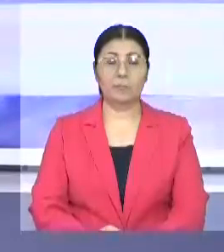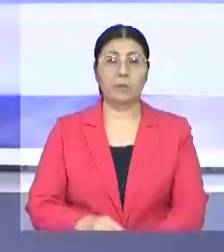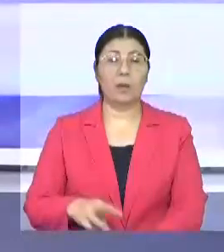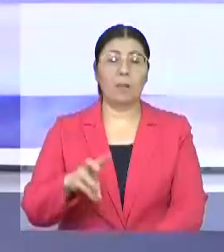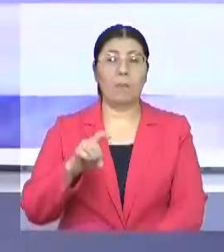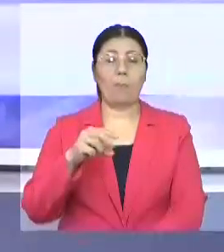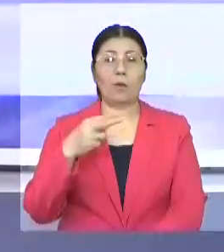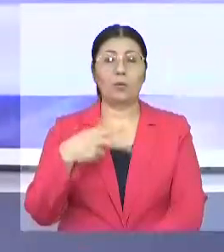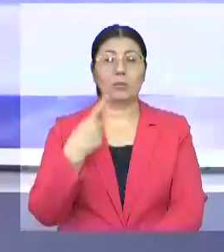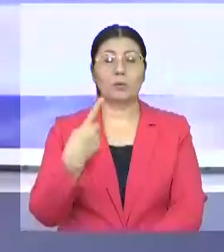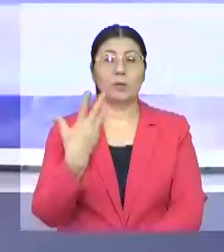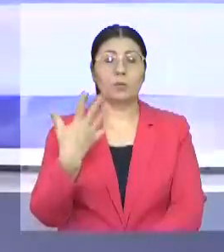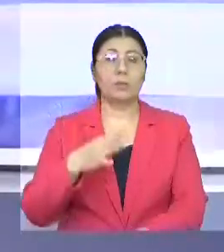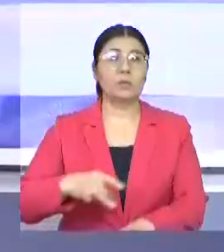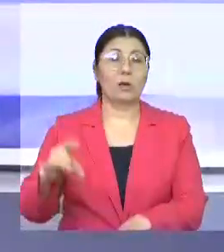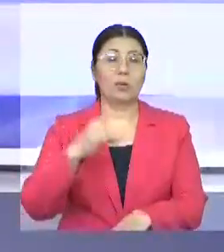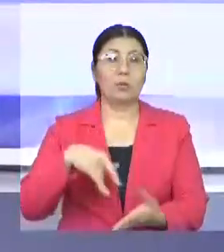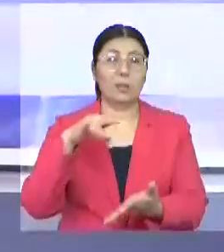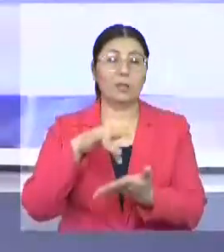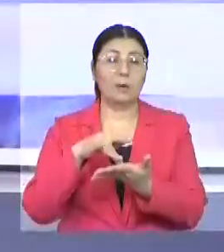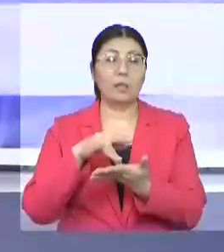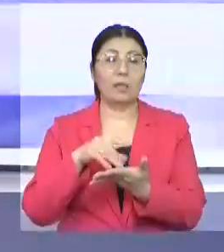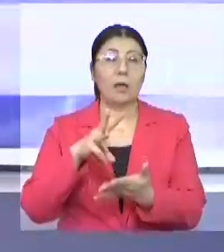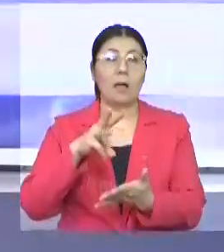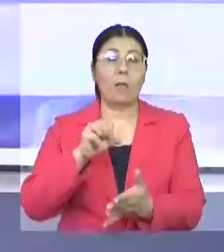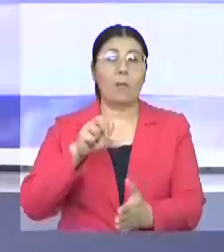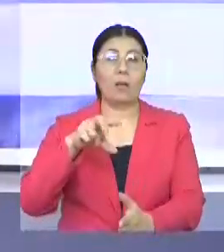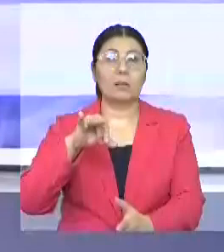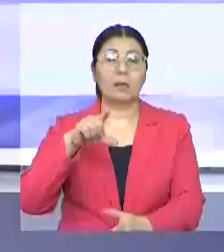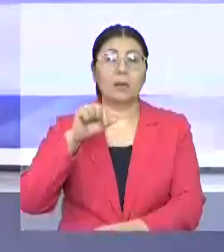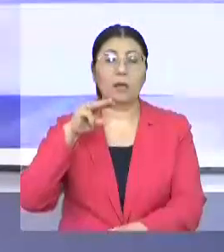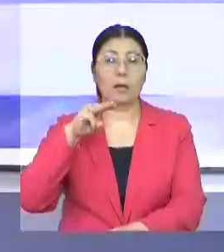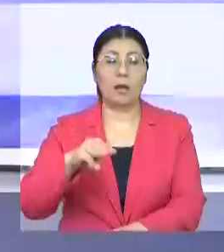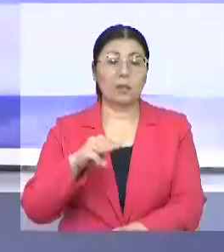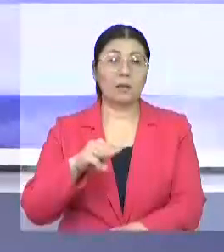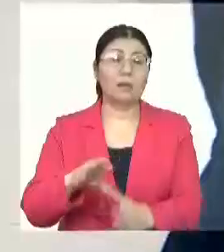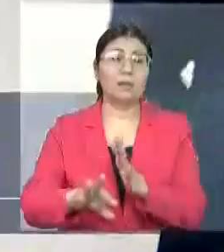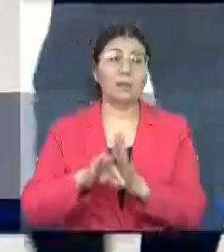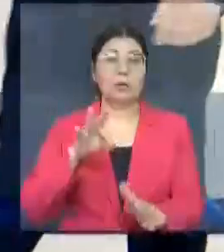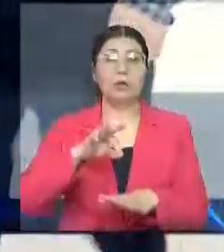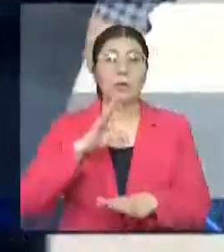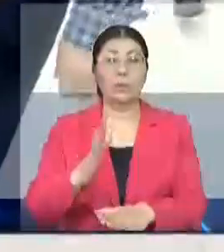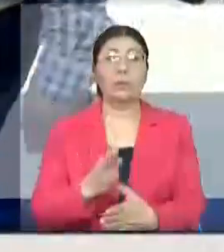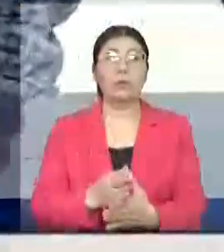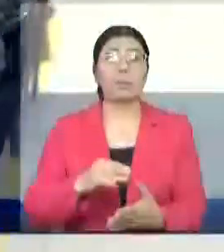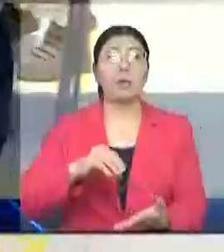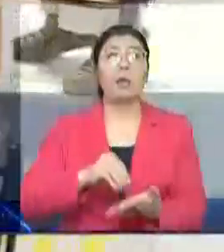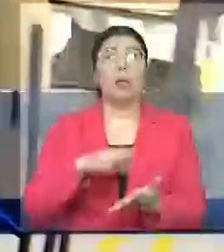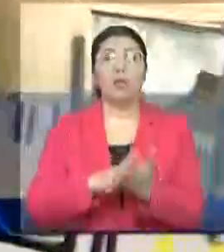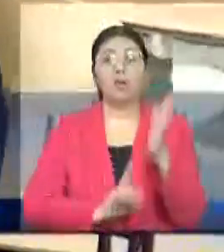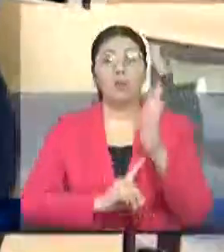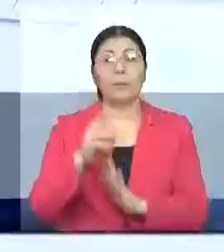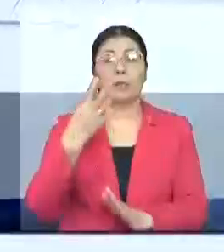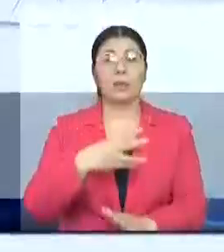Наурыздың 31-і күні 5 аудан мен қалада мәслихаттың шығып қалған 10 депутатының орнына сайлау өтеді. Тіркеу басталғалы облыс бойынша